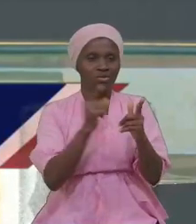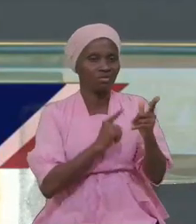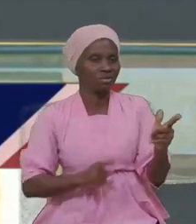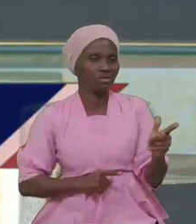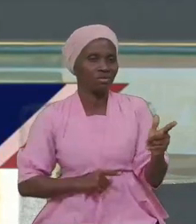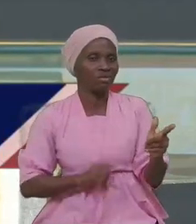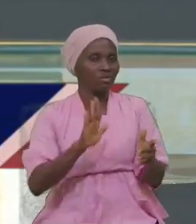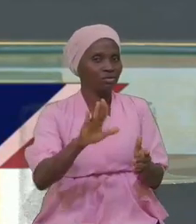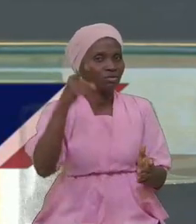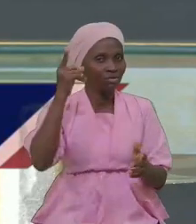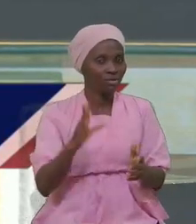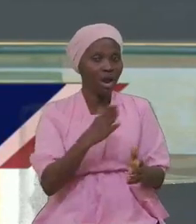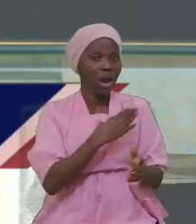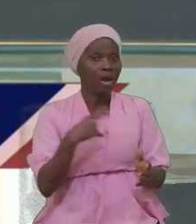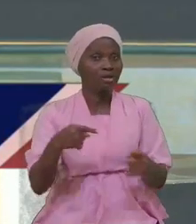Confiez-vous